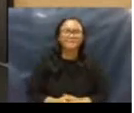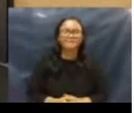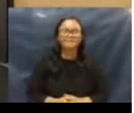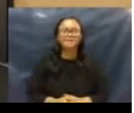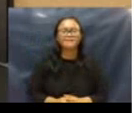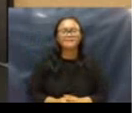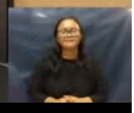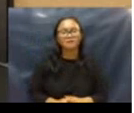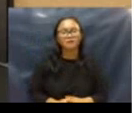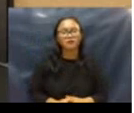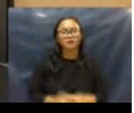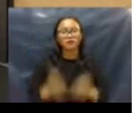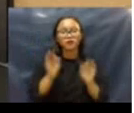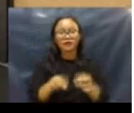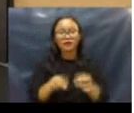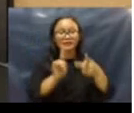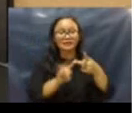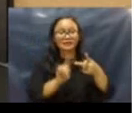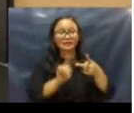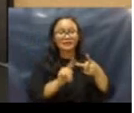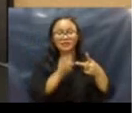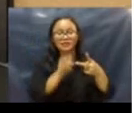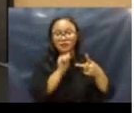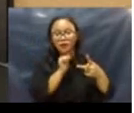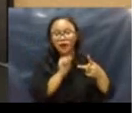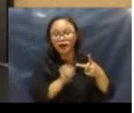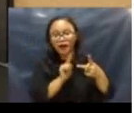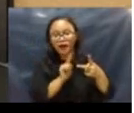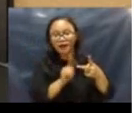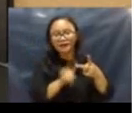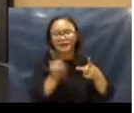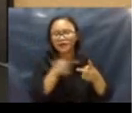saya akan mengumumkan satu-satu pemenang lagi. Dari daerah mana?